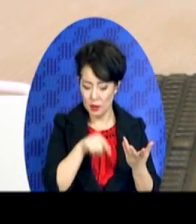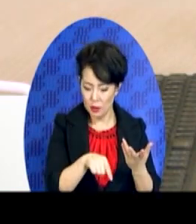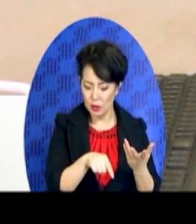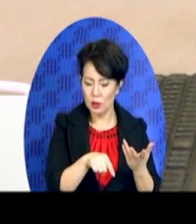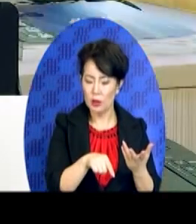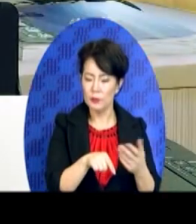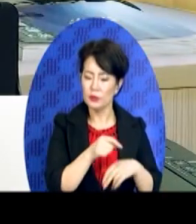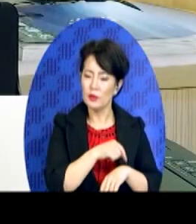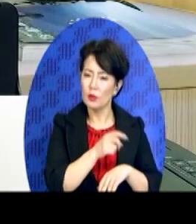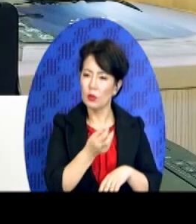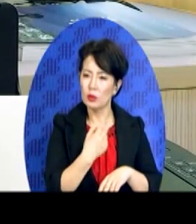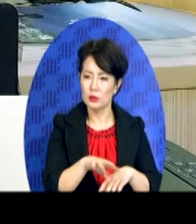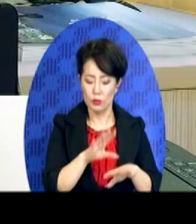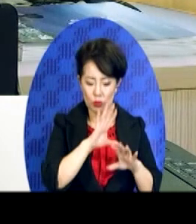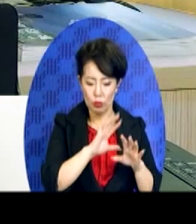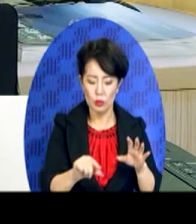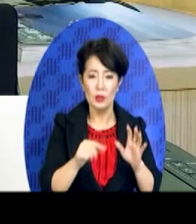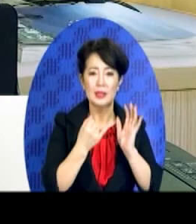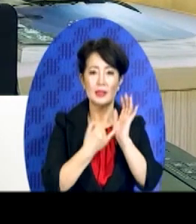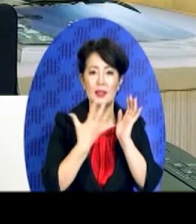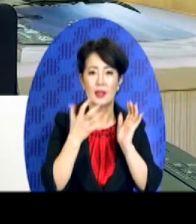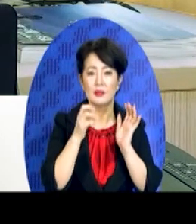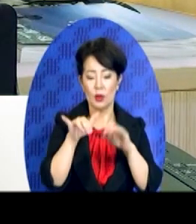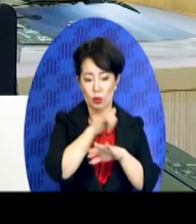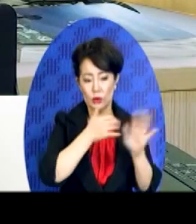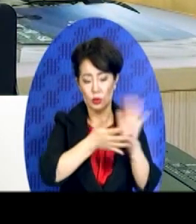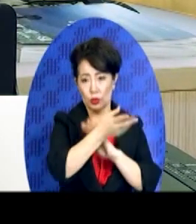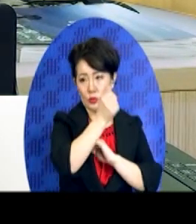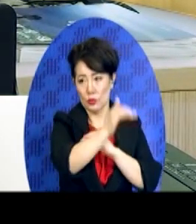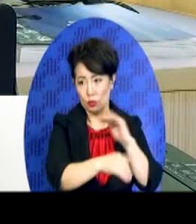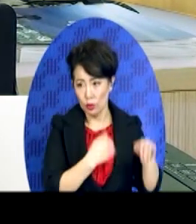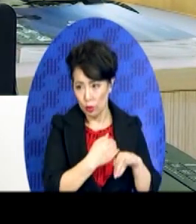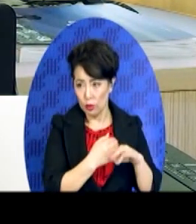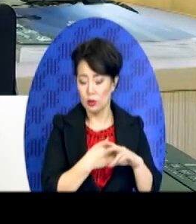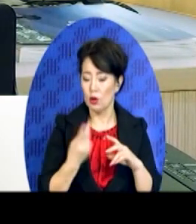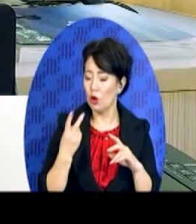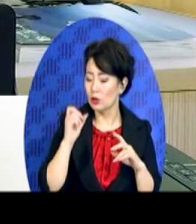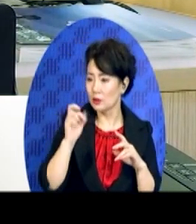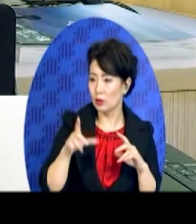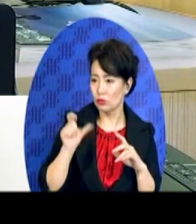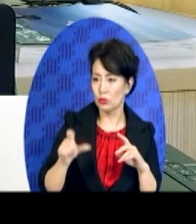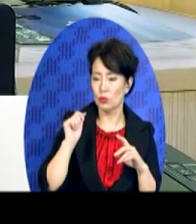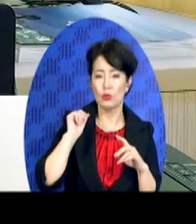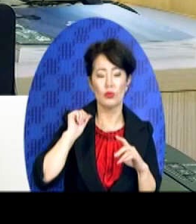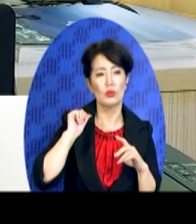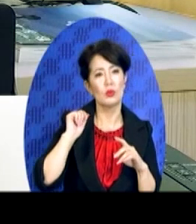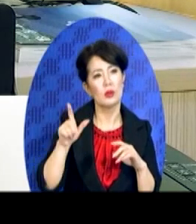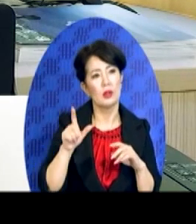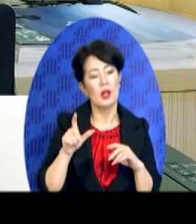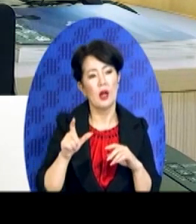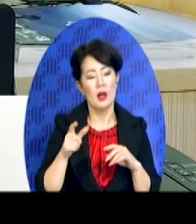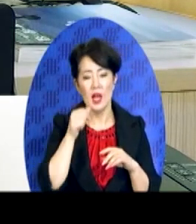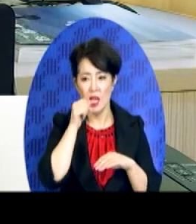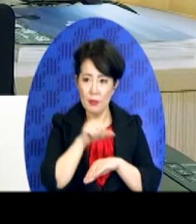бол 65 сая төгрөгийн улсын төсвөөс за тэгээд 20 гаруй сая төгрөгийн өндөр өртөгтэй